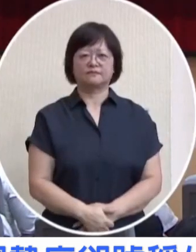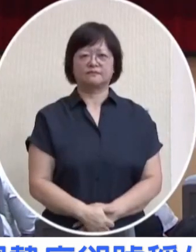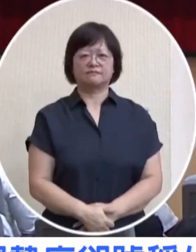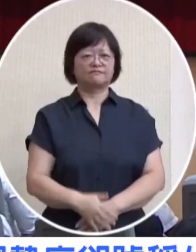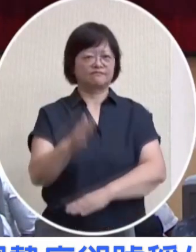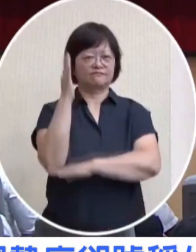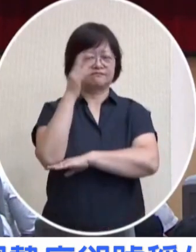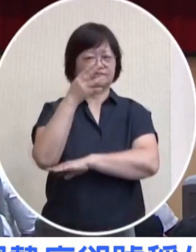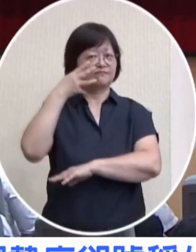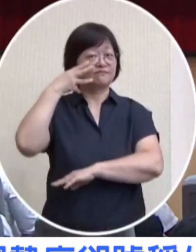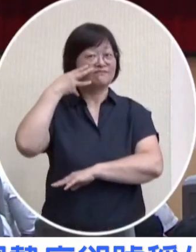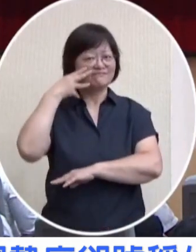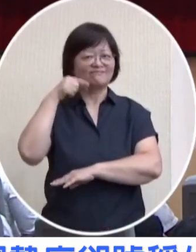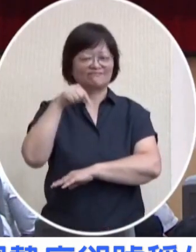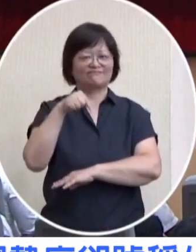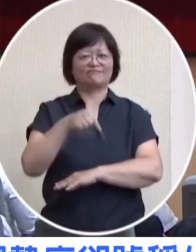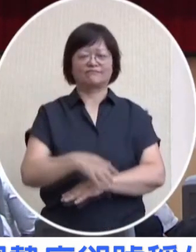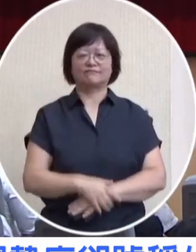有未来的政府，